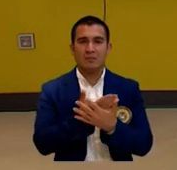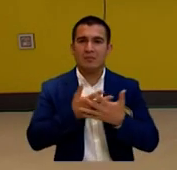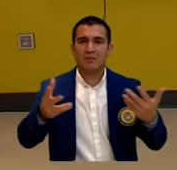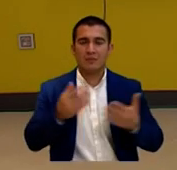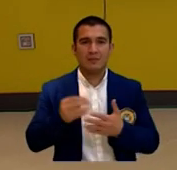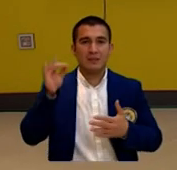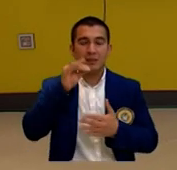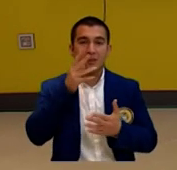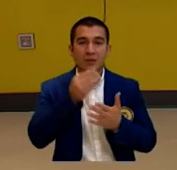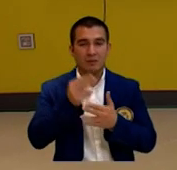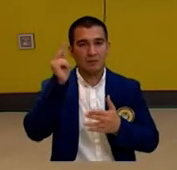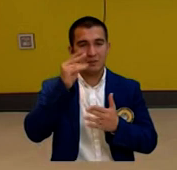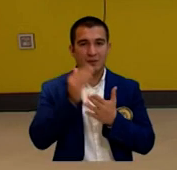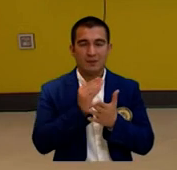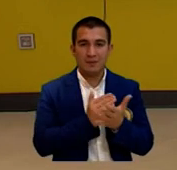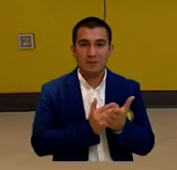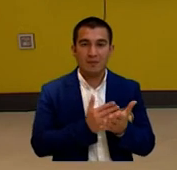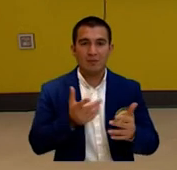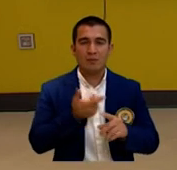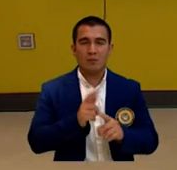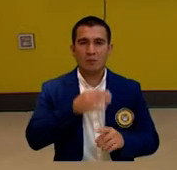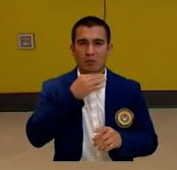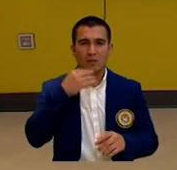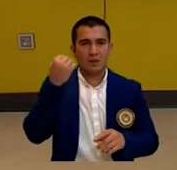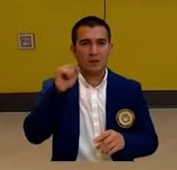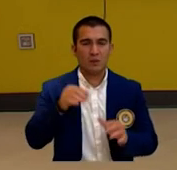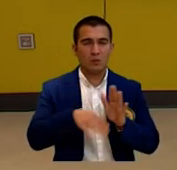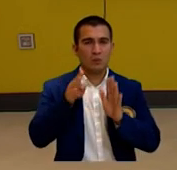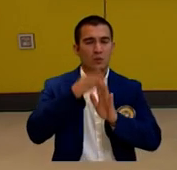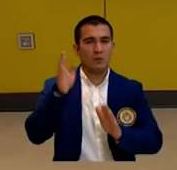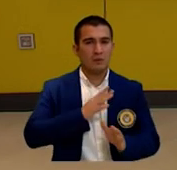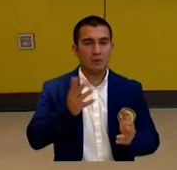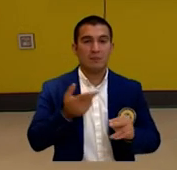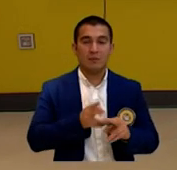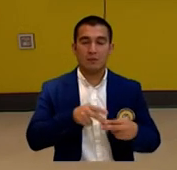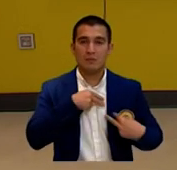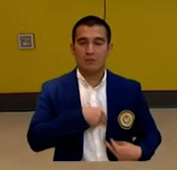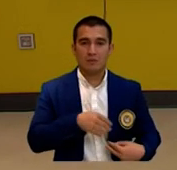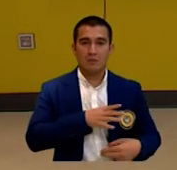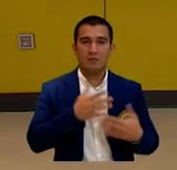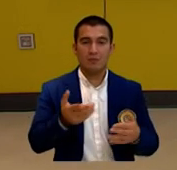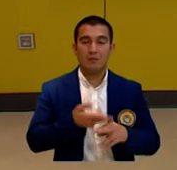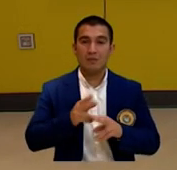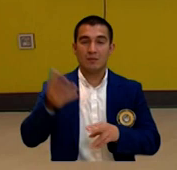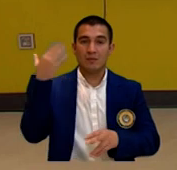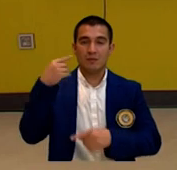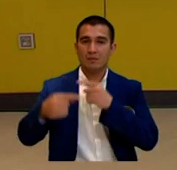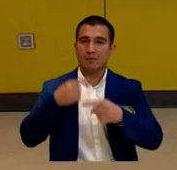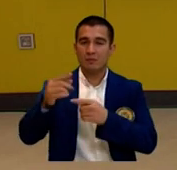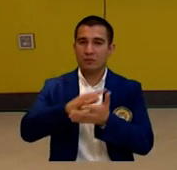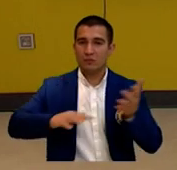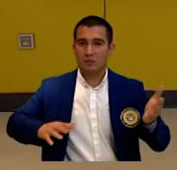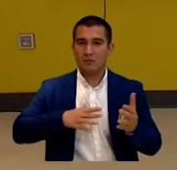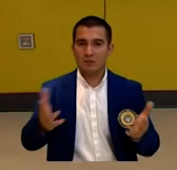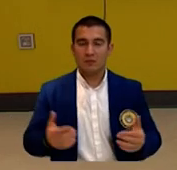tarix fanidagi ulkan yutuqlar juda katta ahamiyat kasb etadi degan fikrlarni ilgari surganlar. Hamda